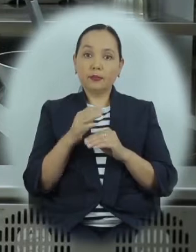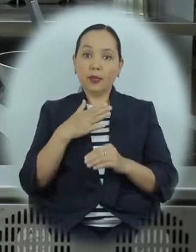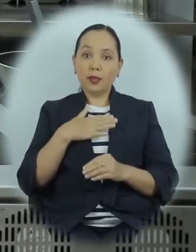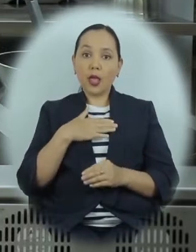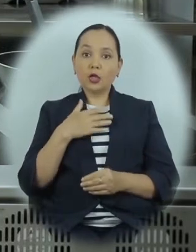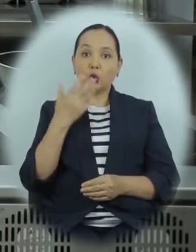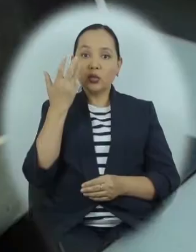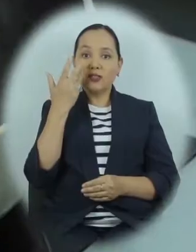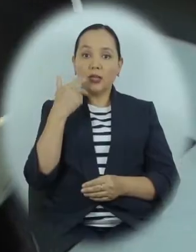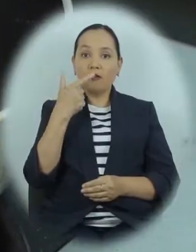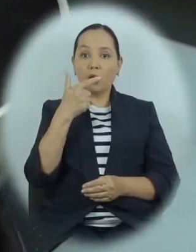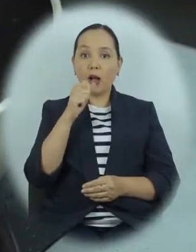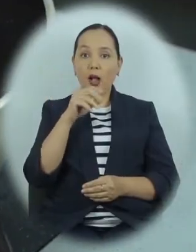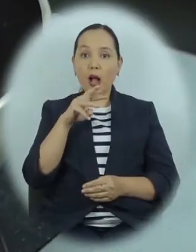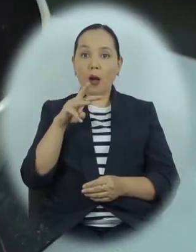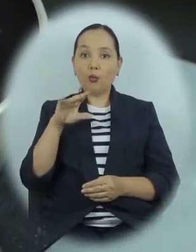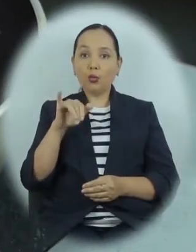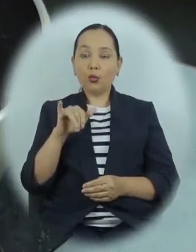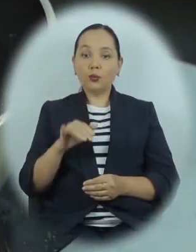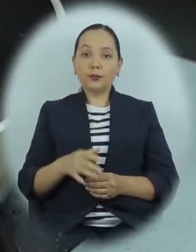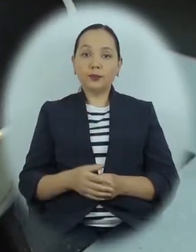нашу цветовую гамму.